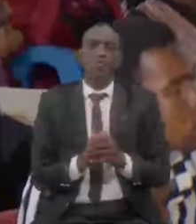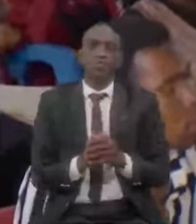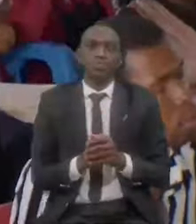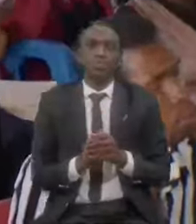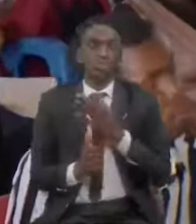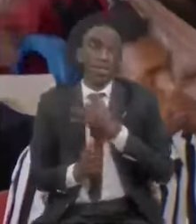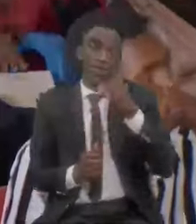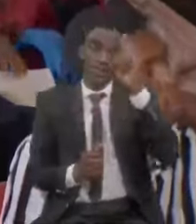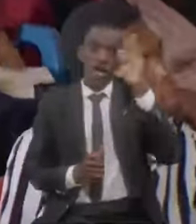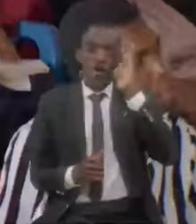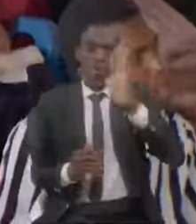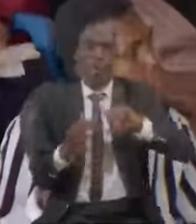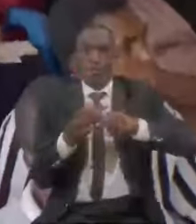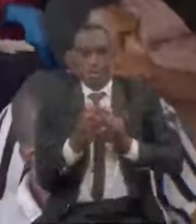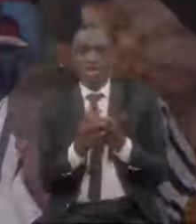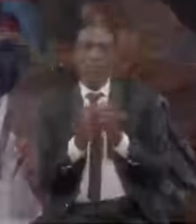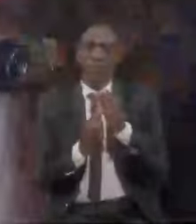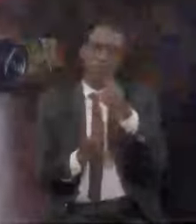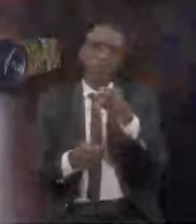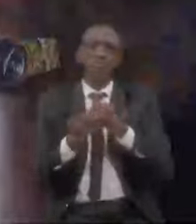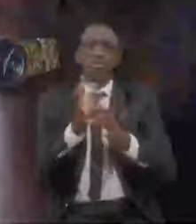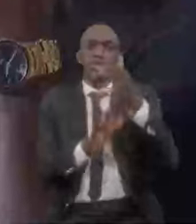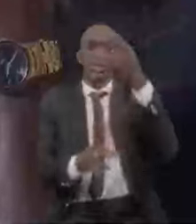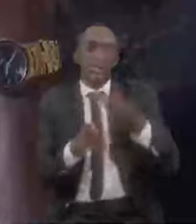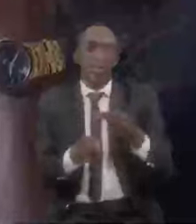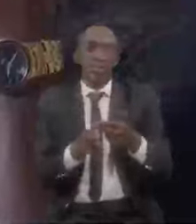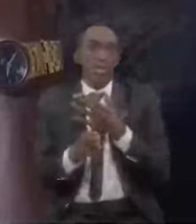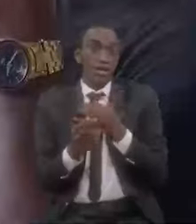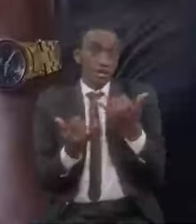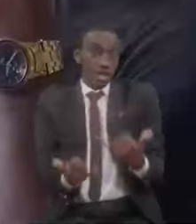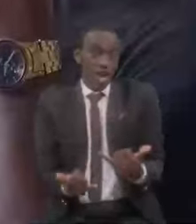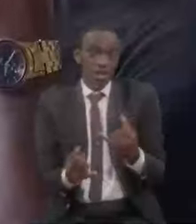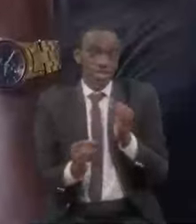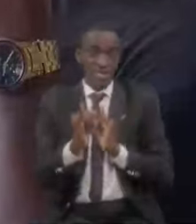il va commencer avec toi. Et maintenant,